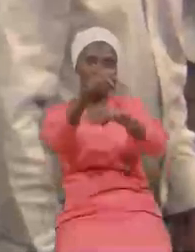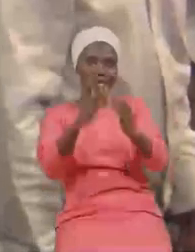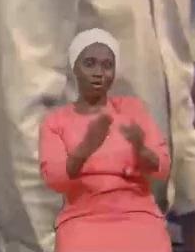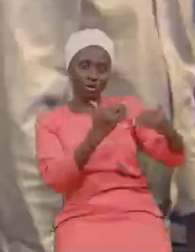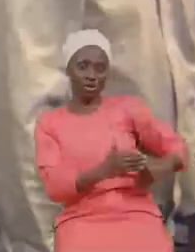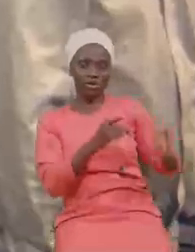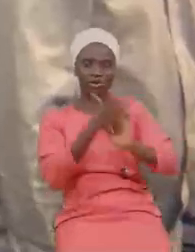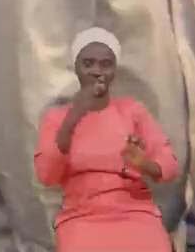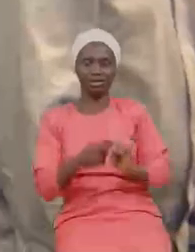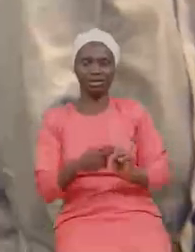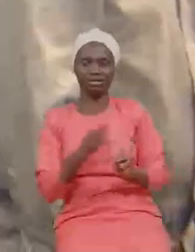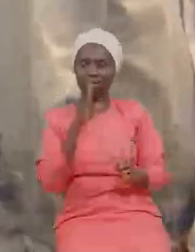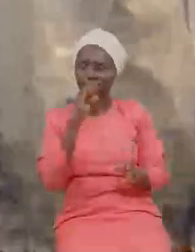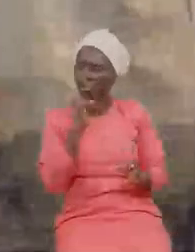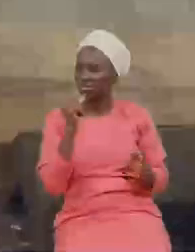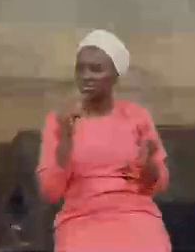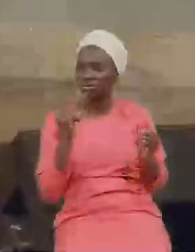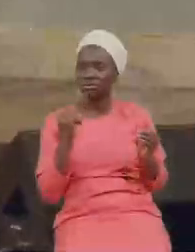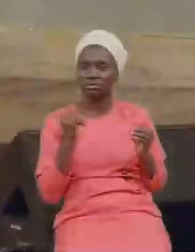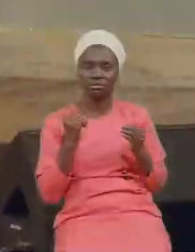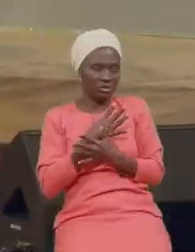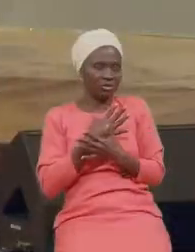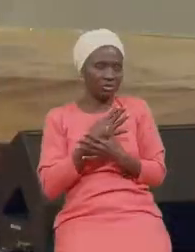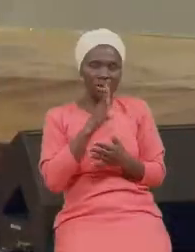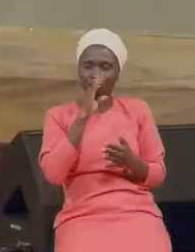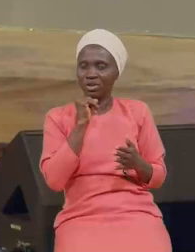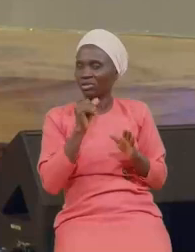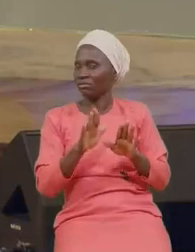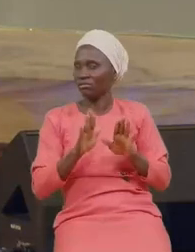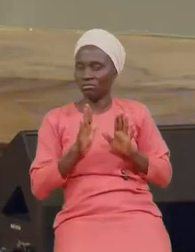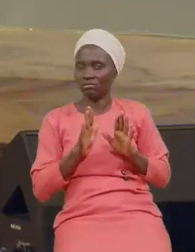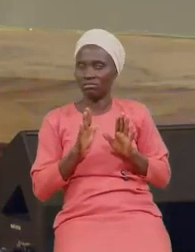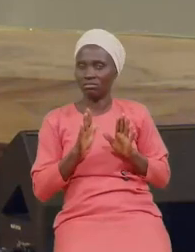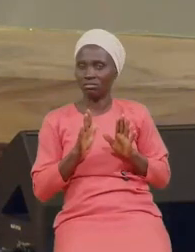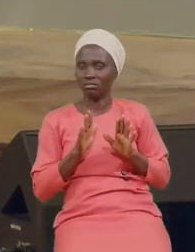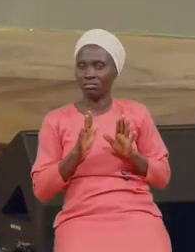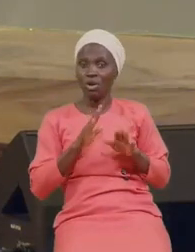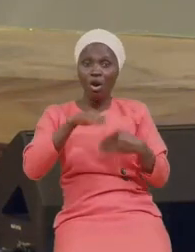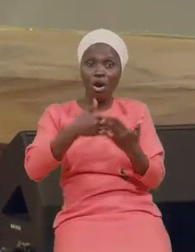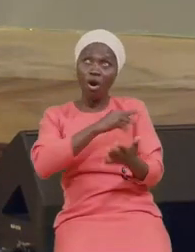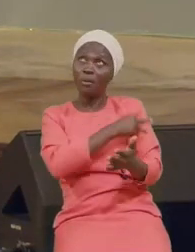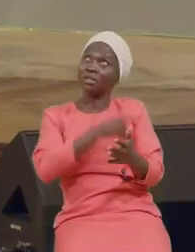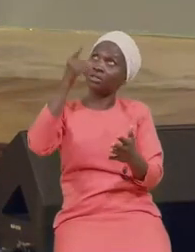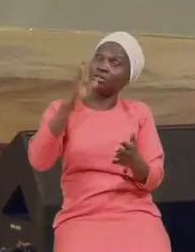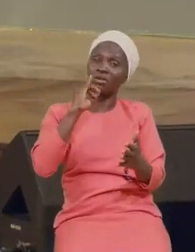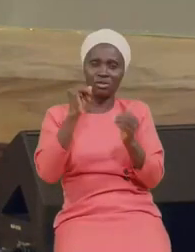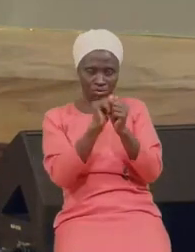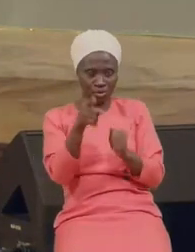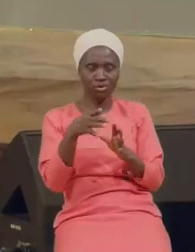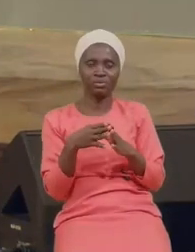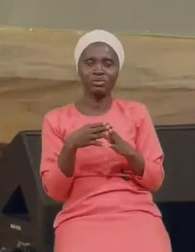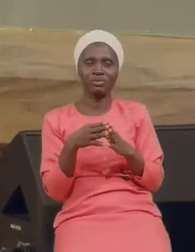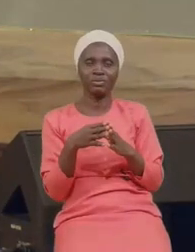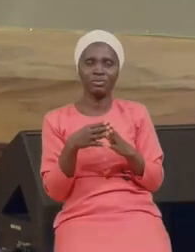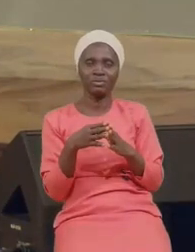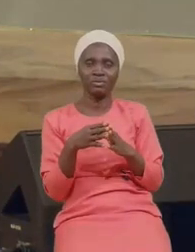ne crains pas ne te ferai pas le Dieu tu peux ça être avec toi